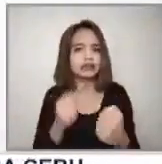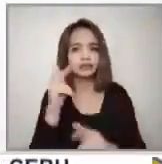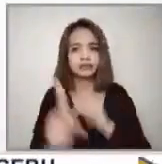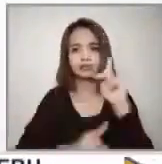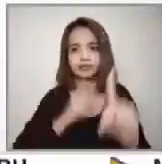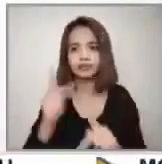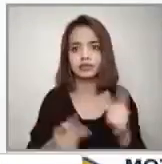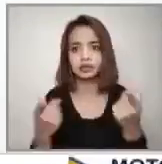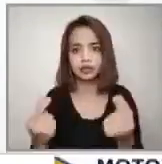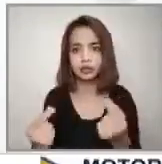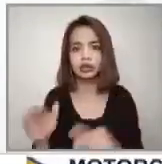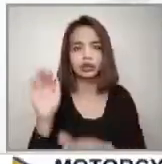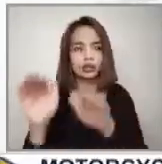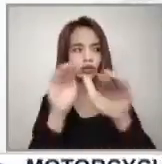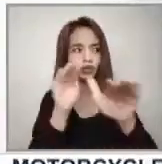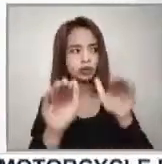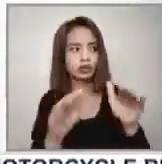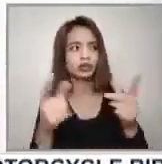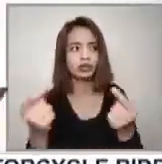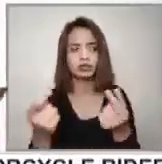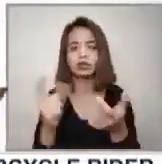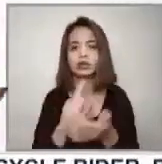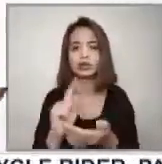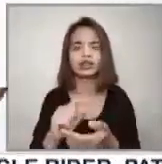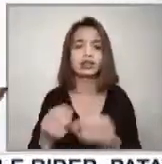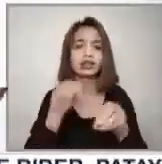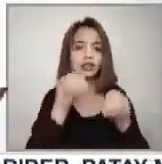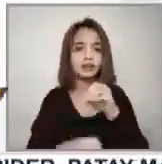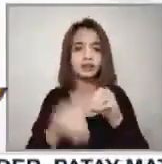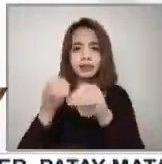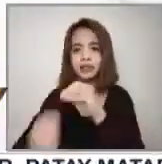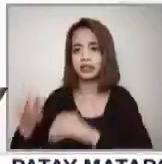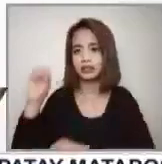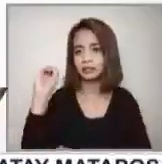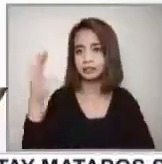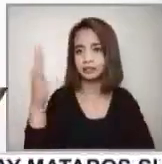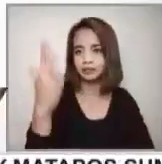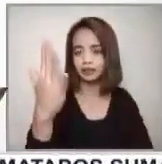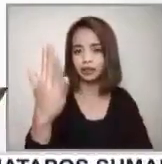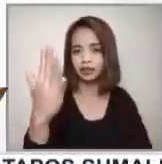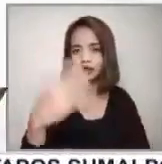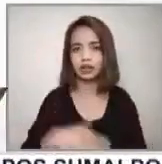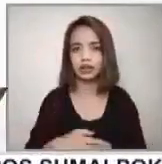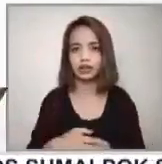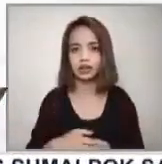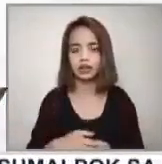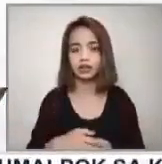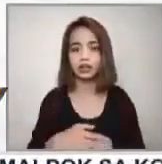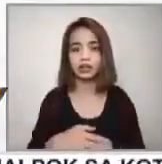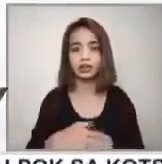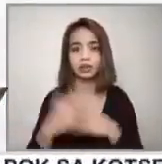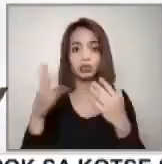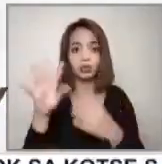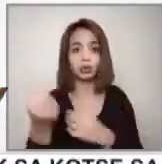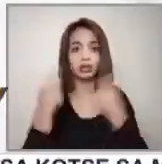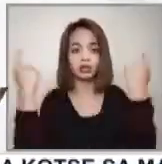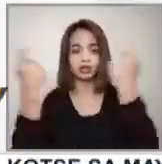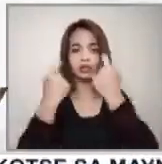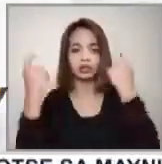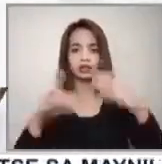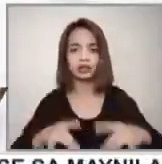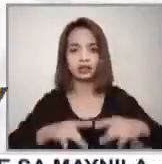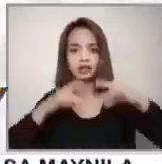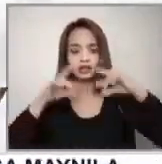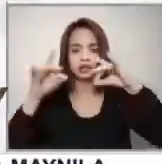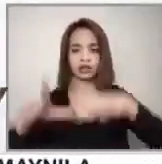ang panawagan na bang nakikiisa sa tree planting activity na idinaos ng Australian Embassy sa multi-species